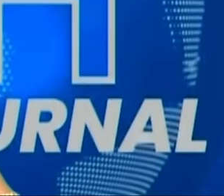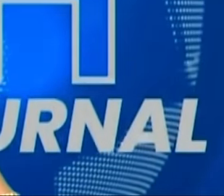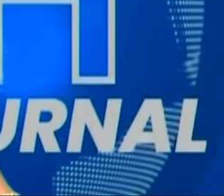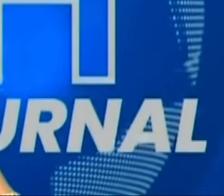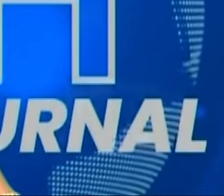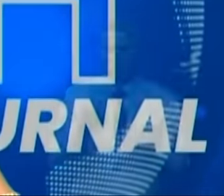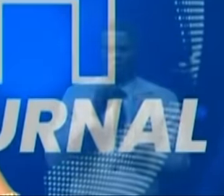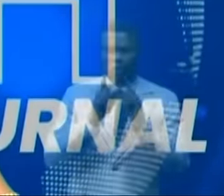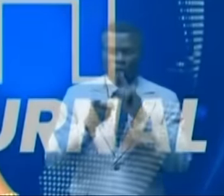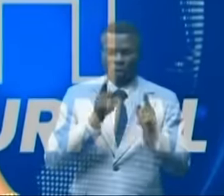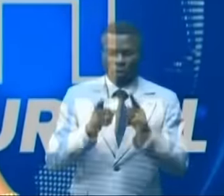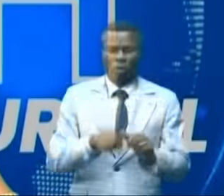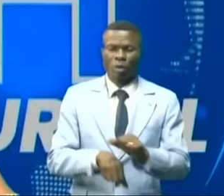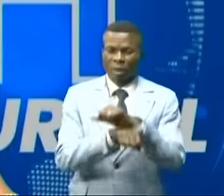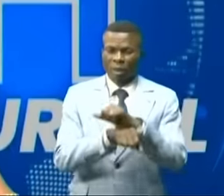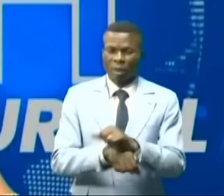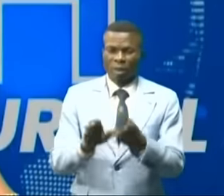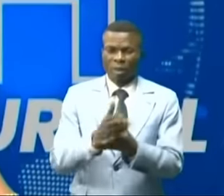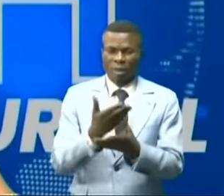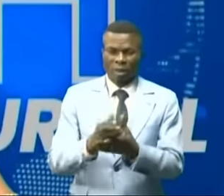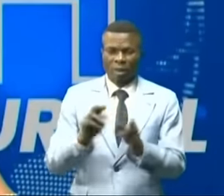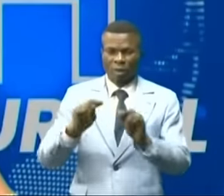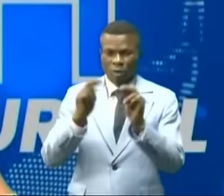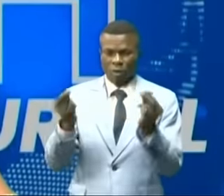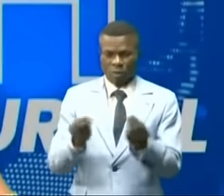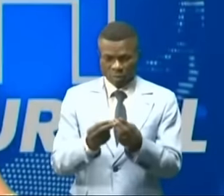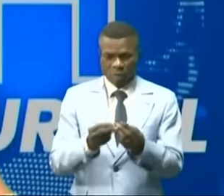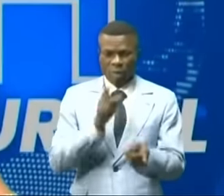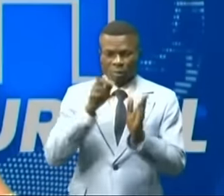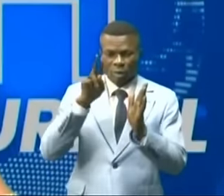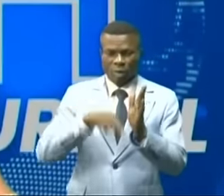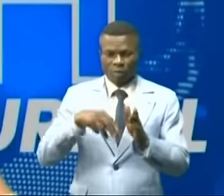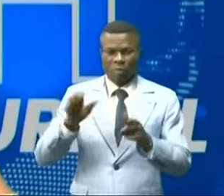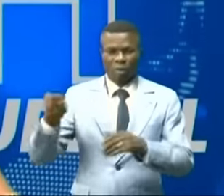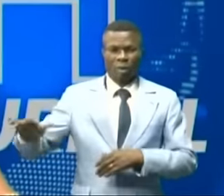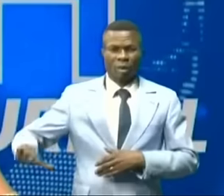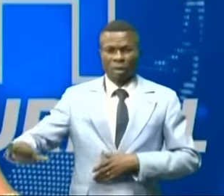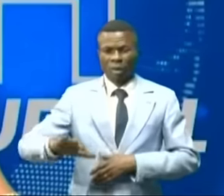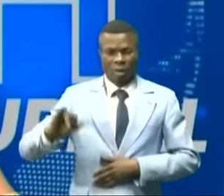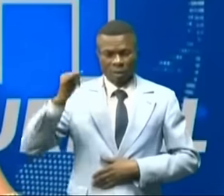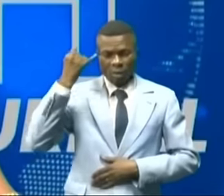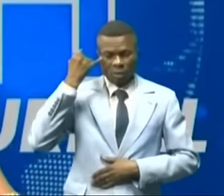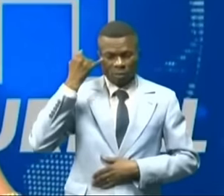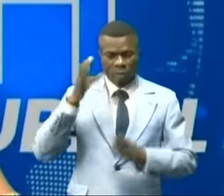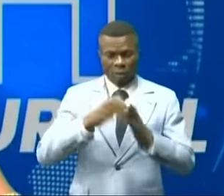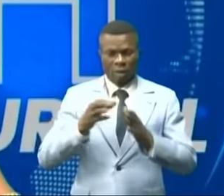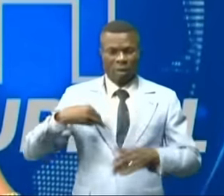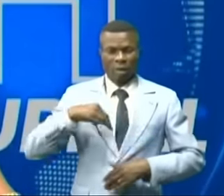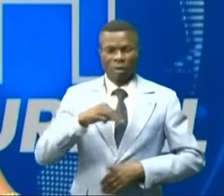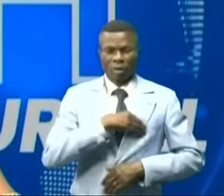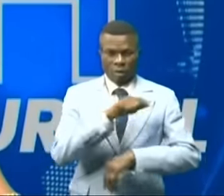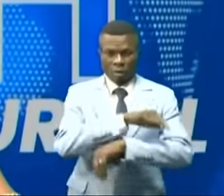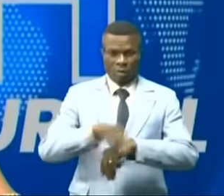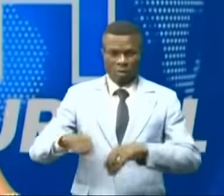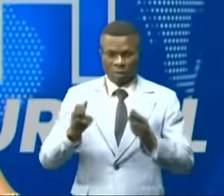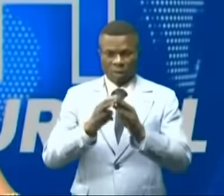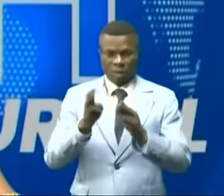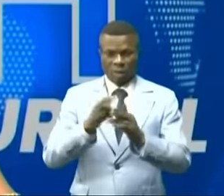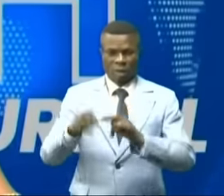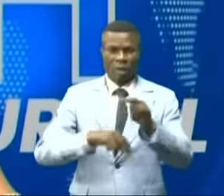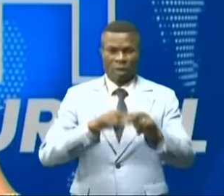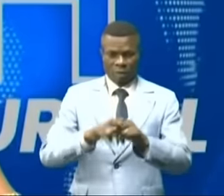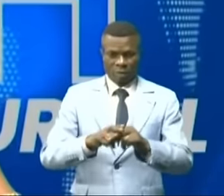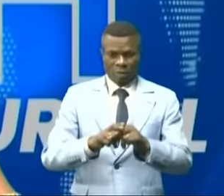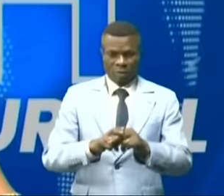des échanges fructueux entre une délégation des parlementaires japonais avec les membres du bureau de l'Assemblée